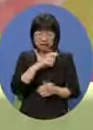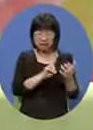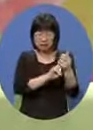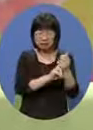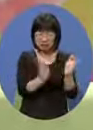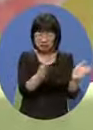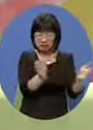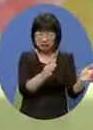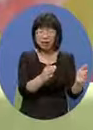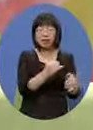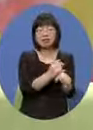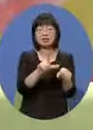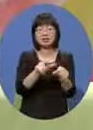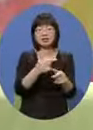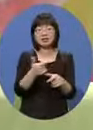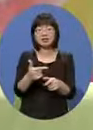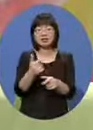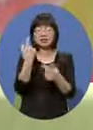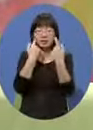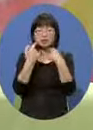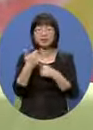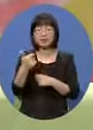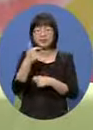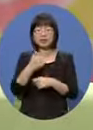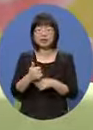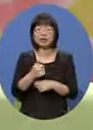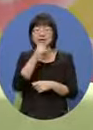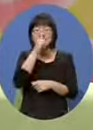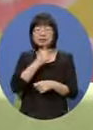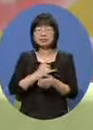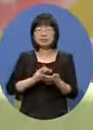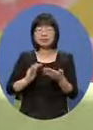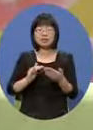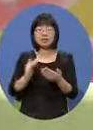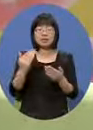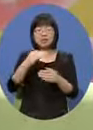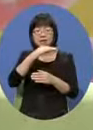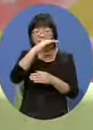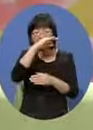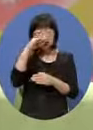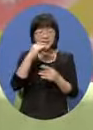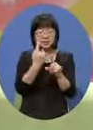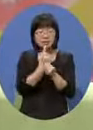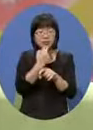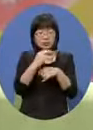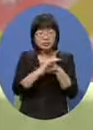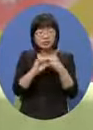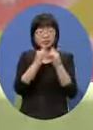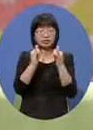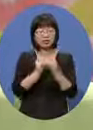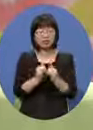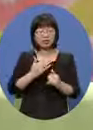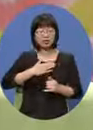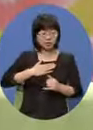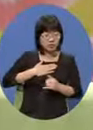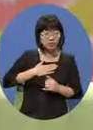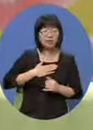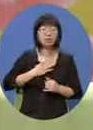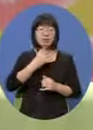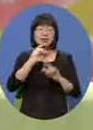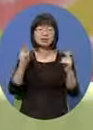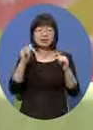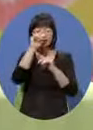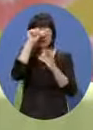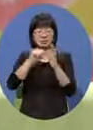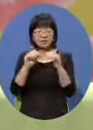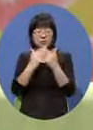상처가 될 수도 있을 것 같아요. 제대로 치유가 되지 않는다면 뭐 신체, 발달, 정서, 사회성 뿐만이 아니라 어떻게 보면 이 아이의 인생